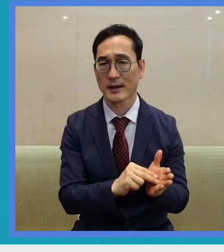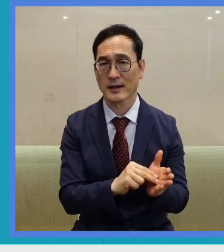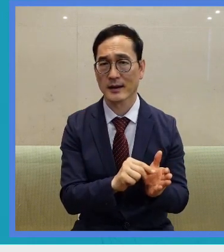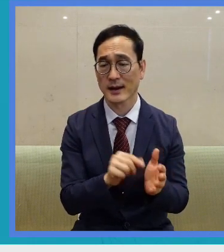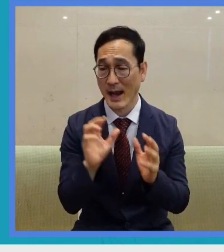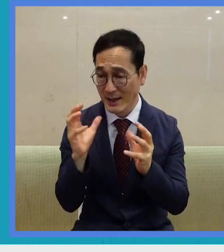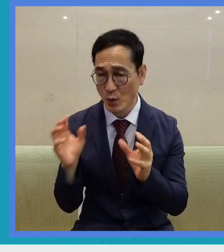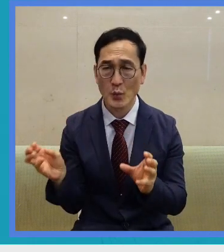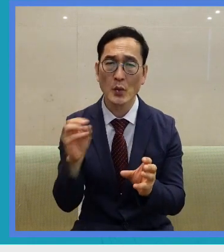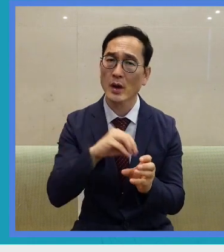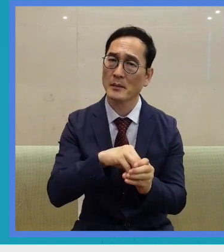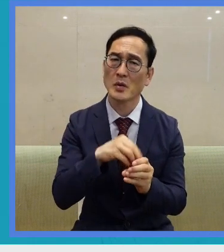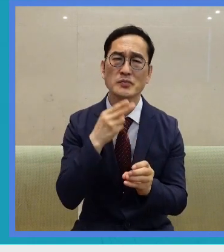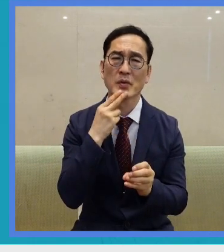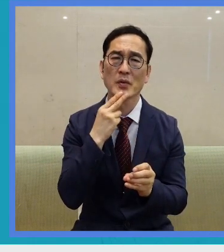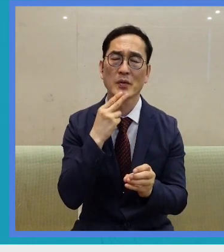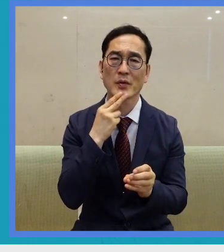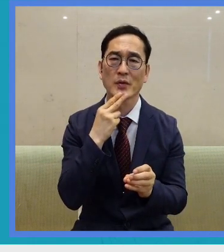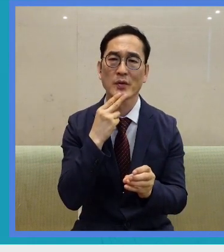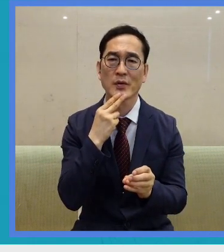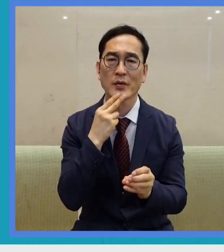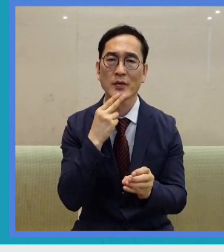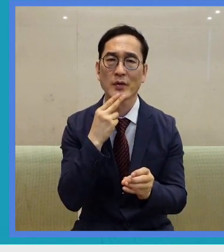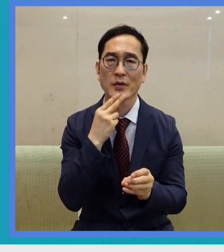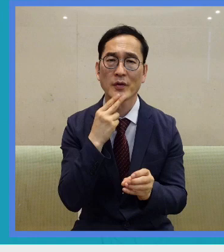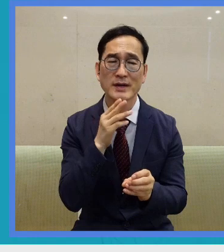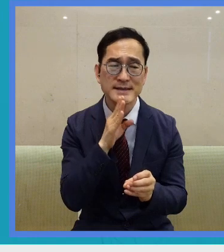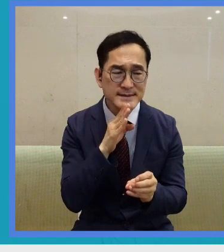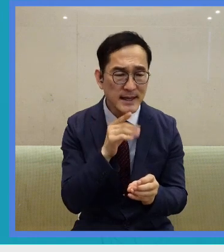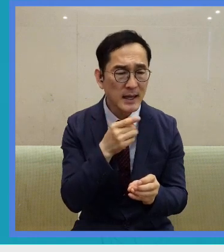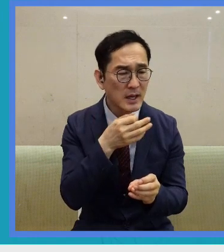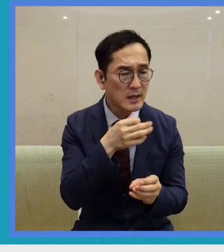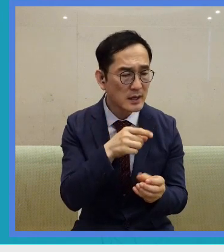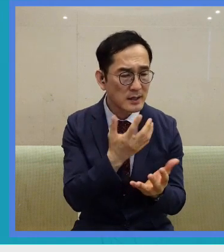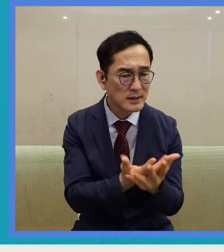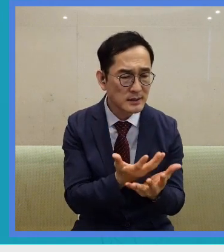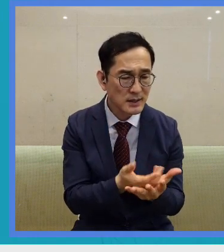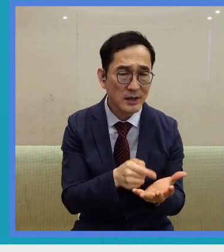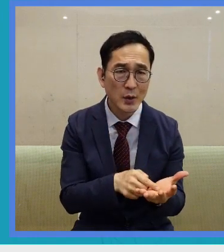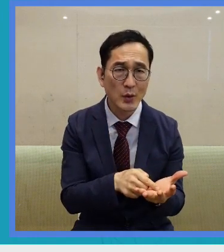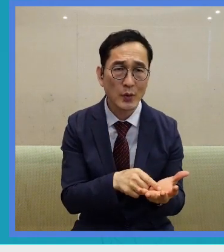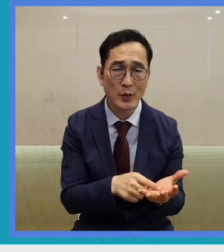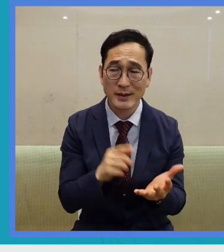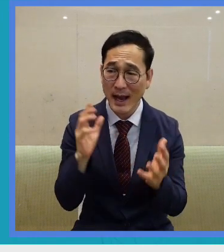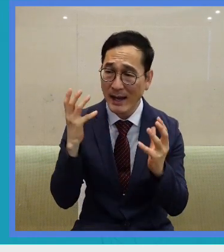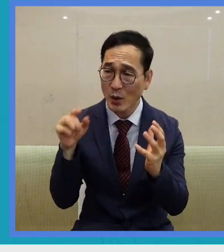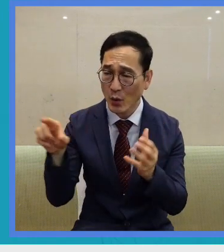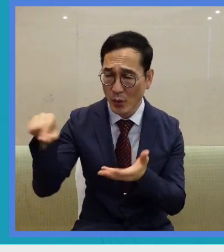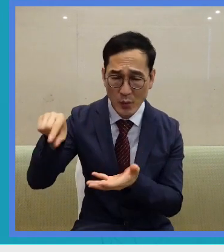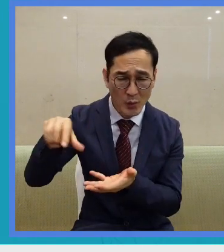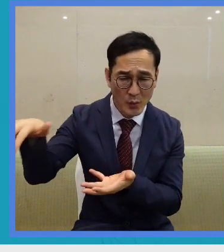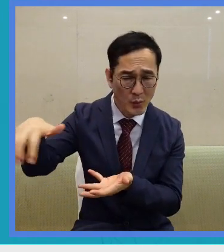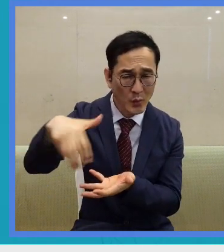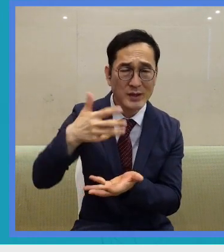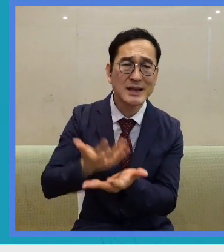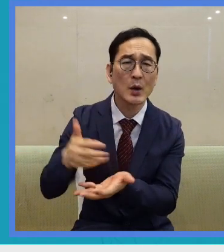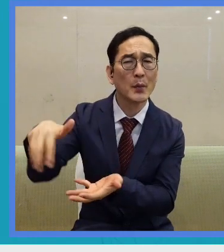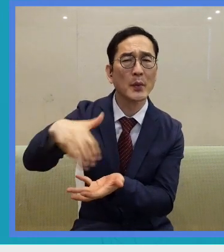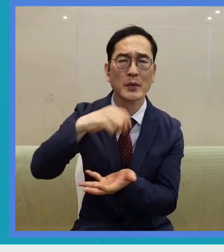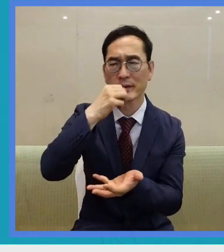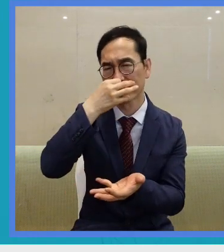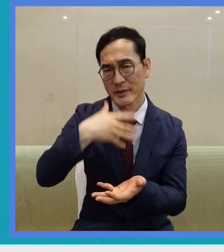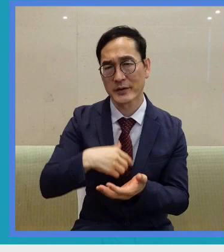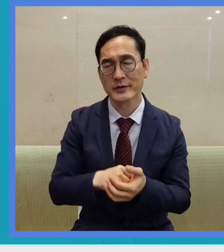있지 않더라. 즉 실증적인 근거, 실증적인 데이터가 아동에 대해서는 굉장히 모아지기 힘들다. 그래서 코로나19가